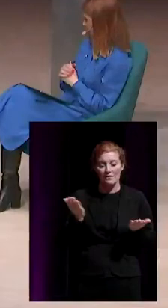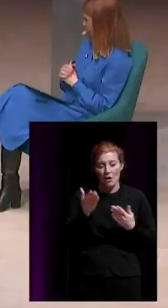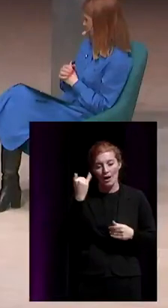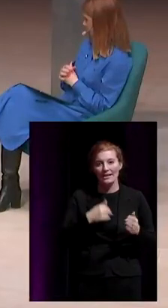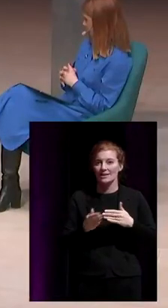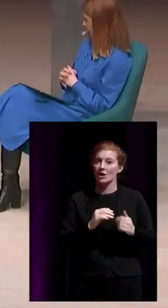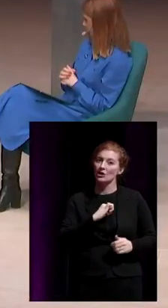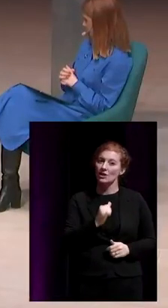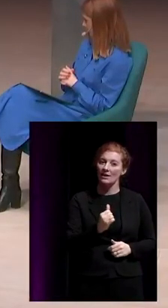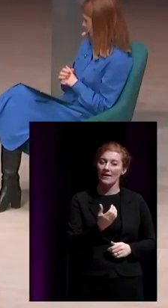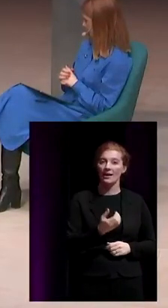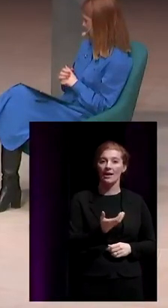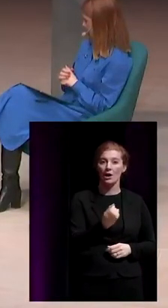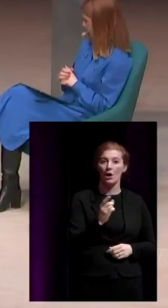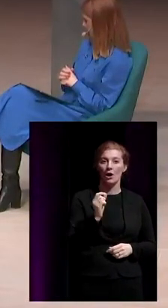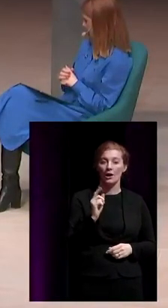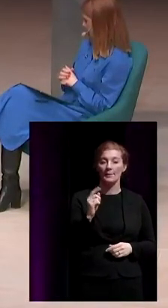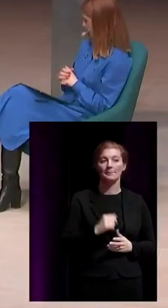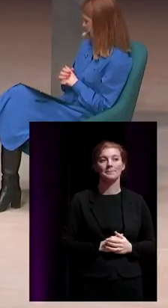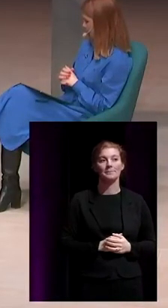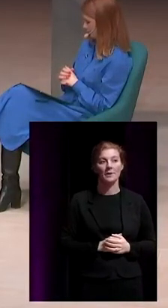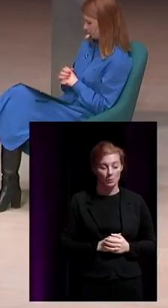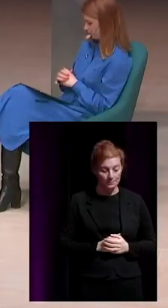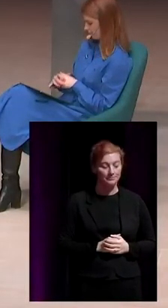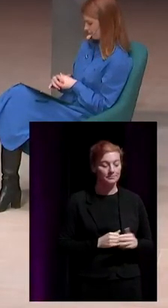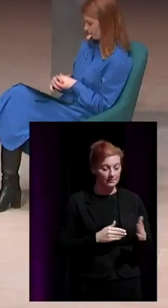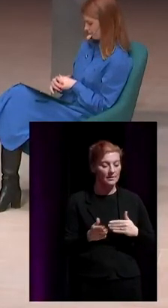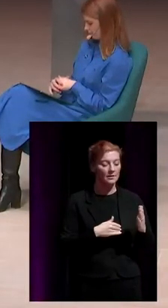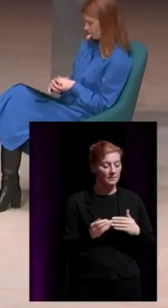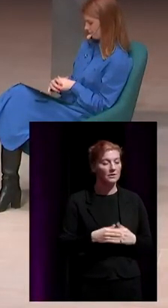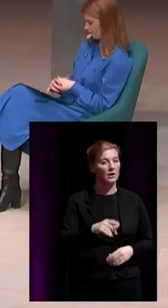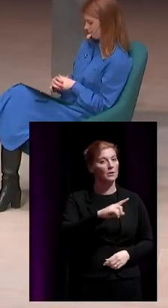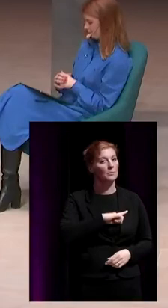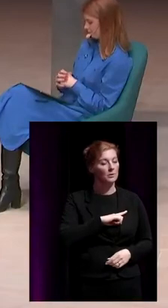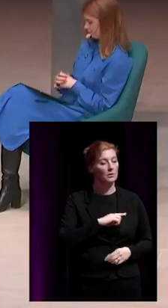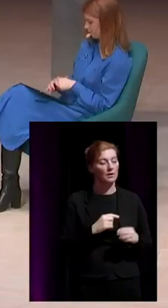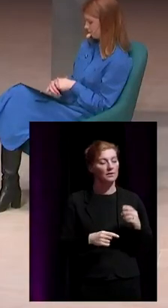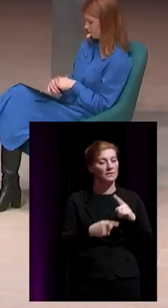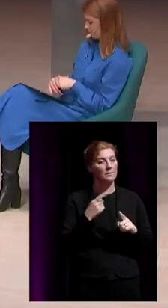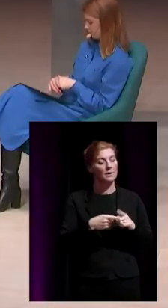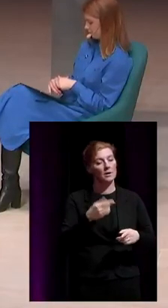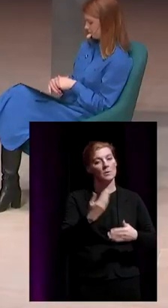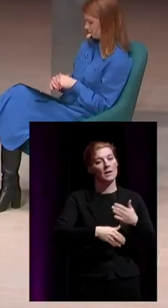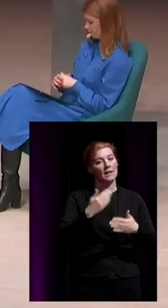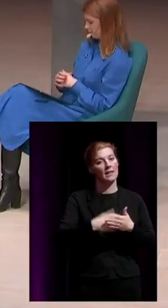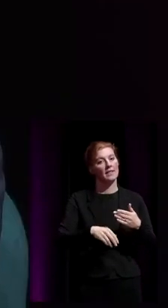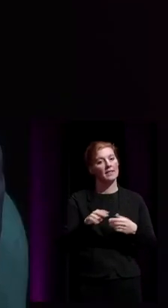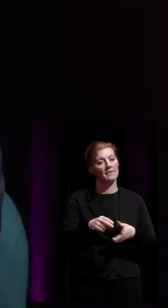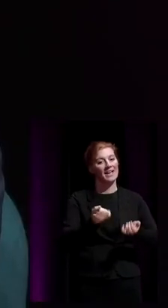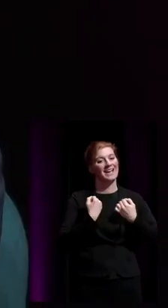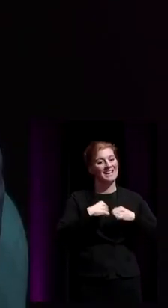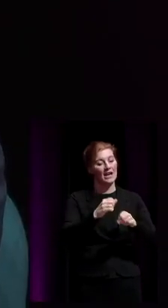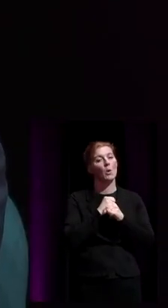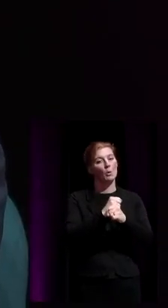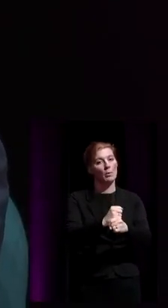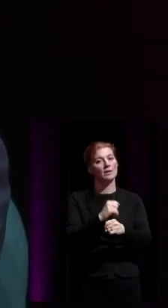jag... Vi gör massor. För det första så börjar det ju redan när vi agerar